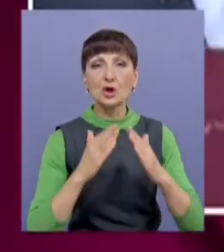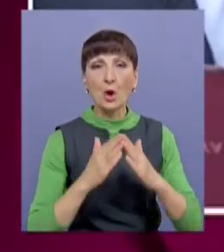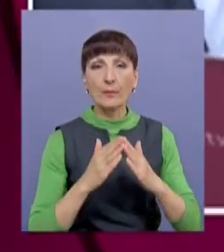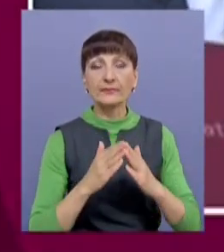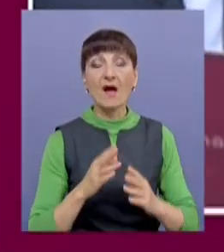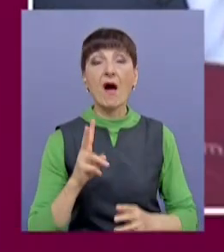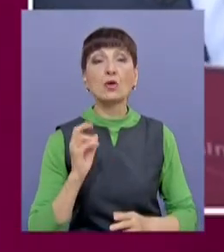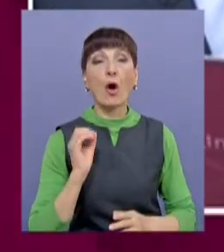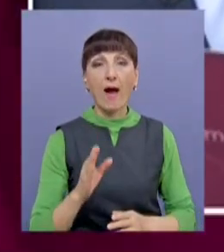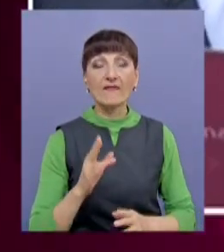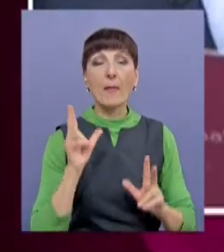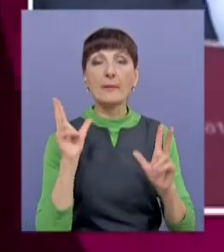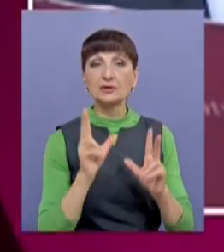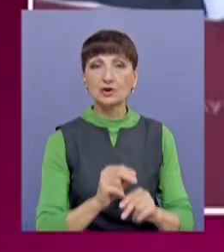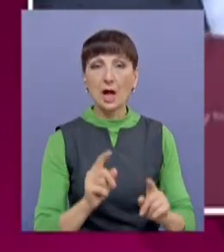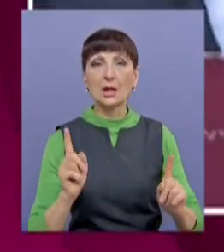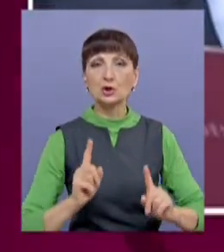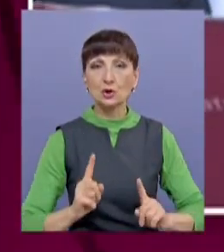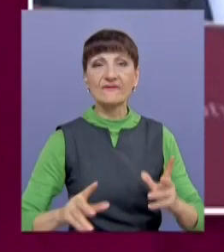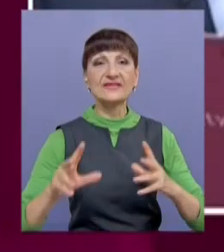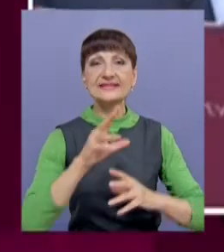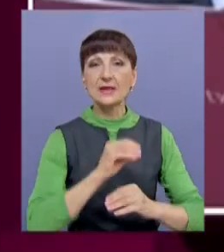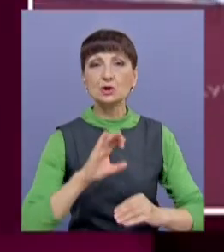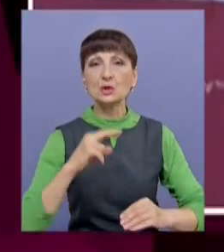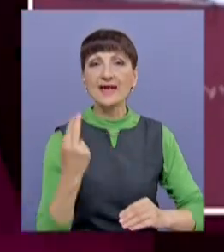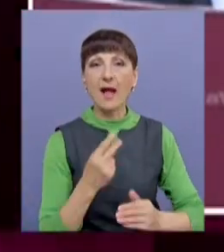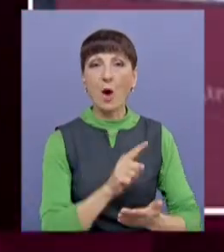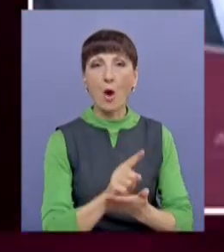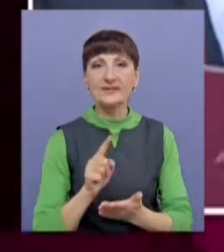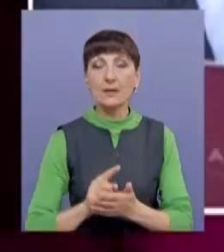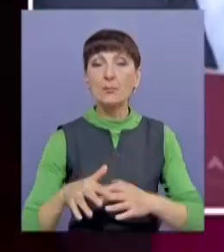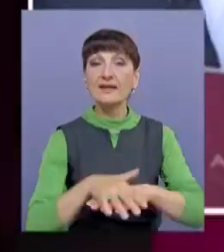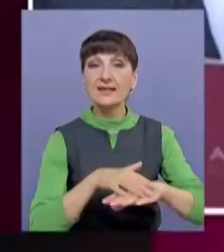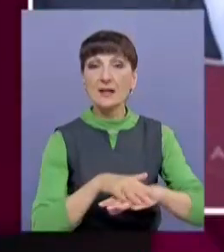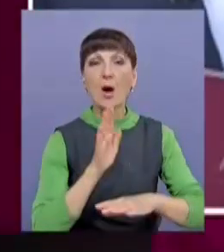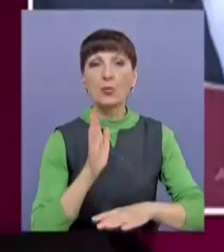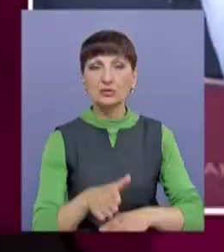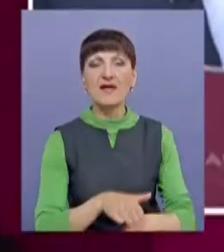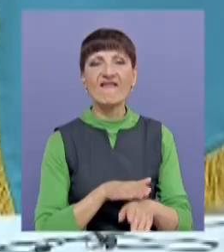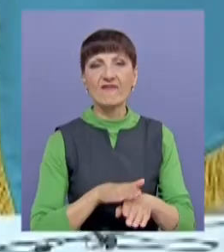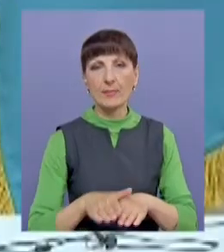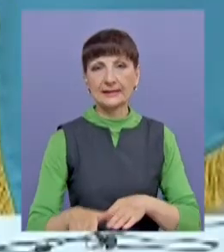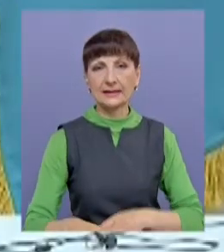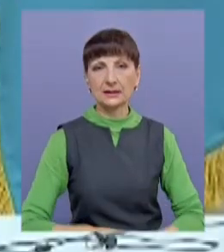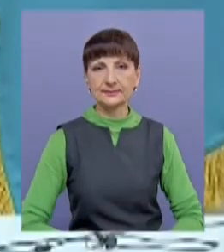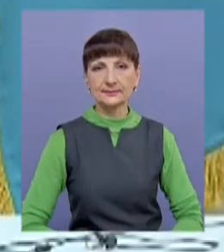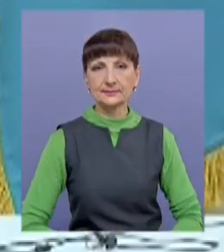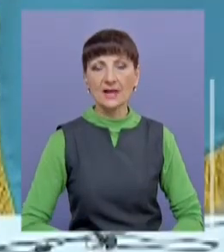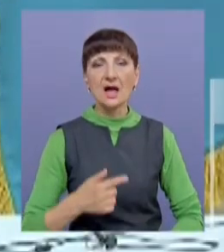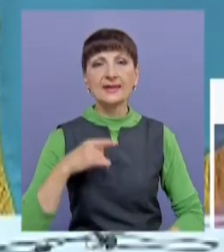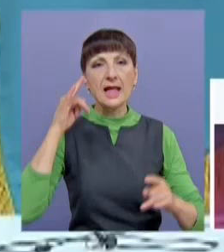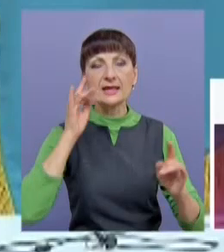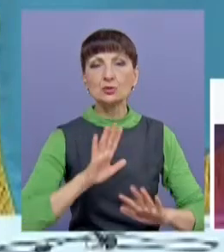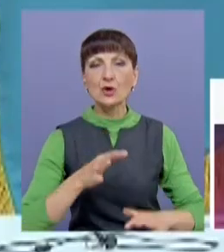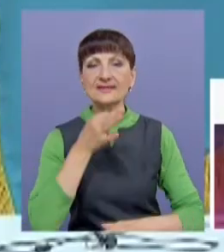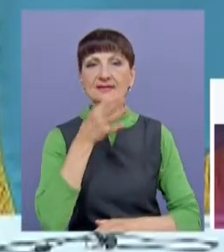На что Касым-Жомарт Токаев пообещал, что все социальные обязательства перед населением будут выполнены. Я не случайно сказал